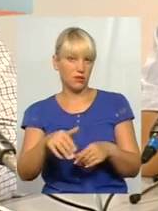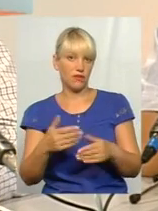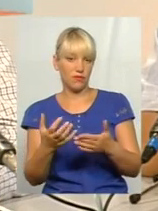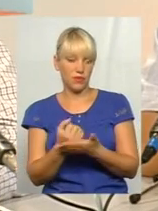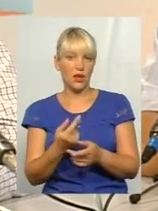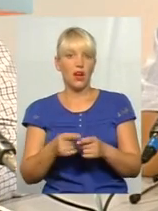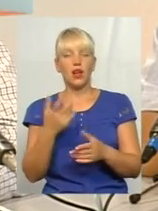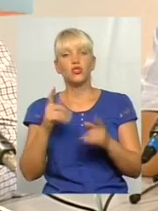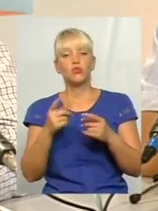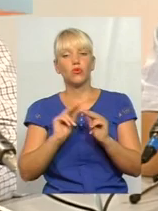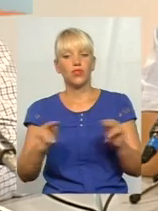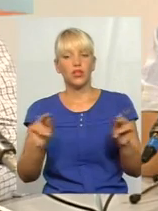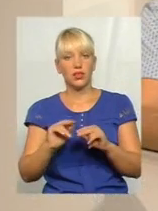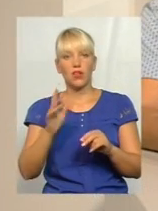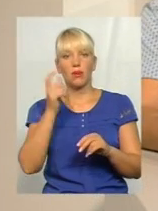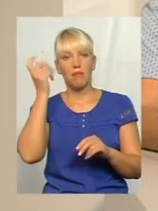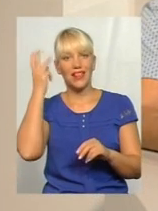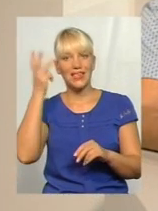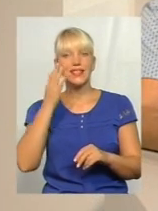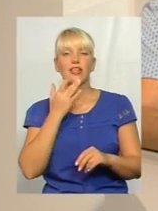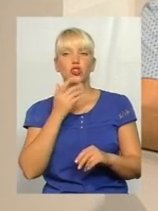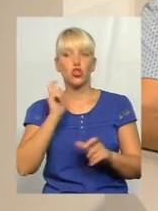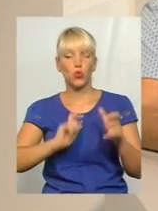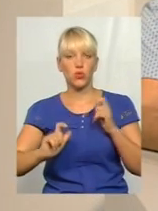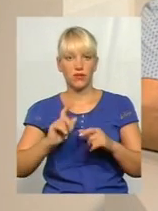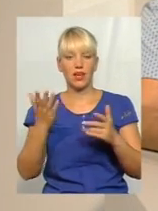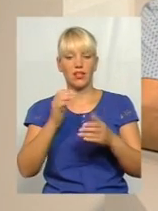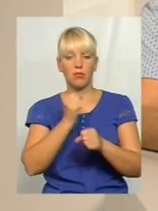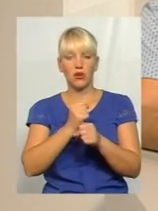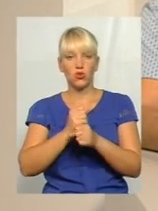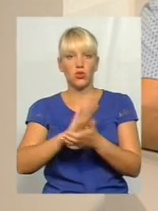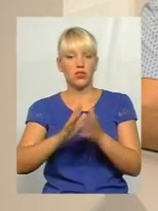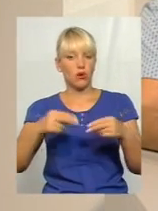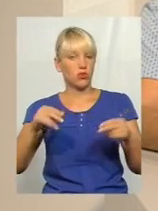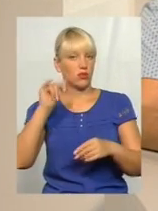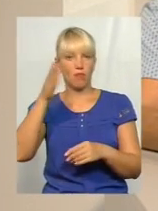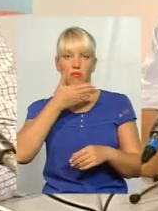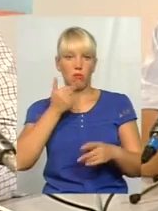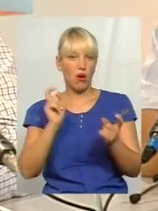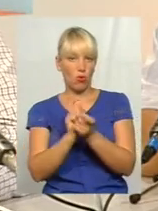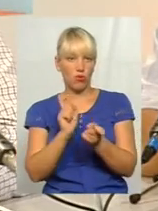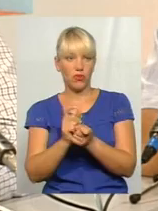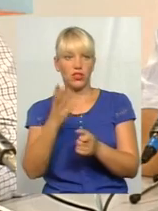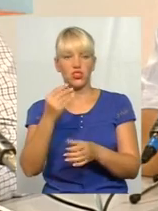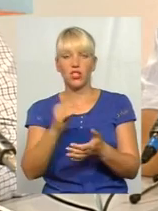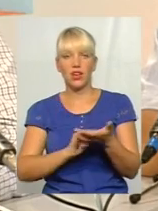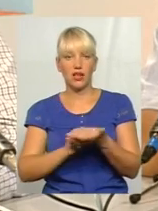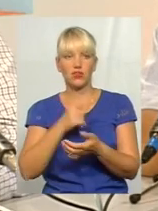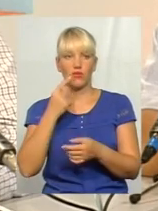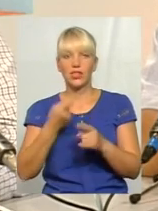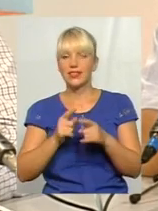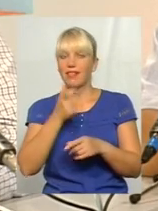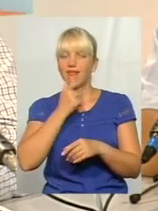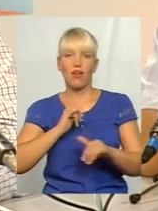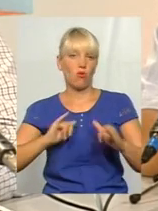університету які працюють за контрактом працюють там немає конфліктів ще раз наголошую це не зовсім коректно